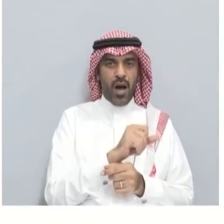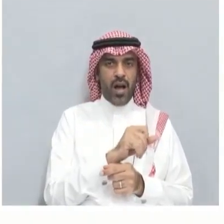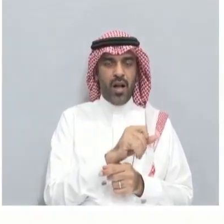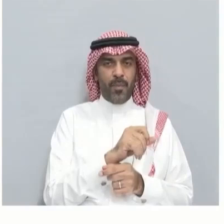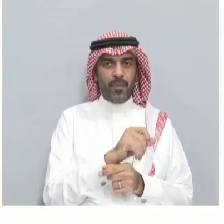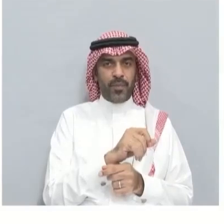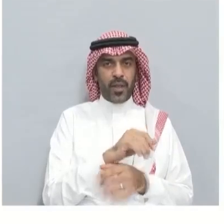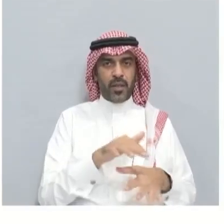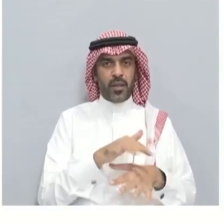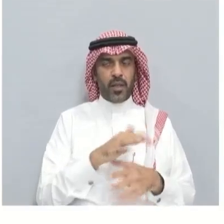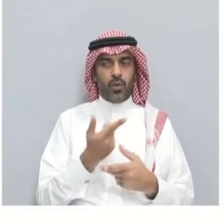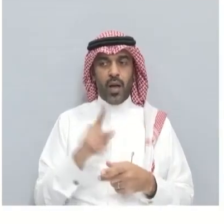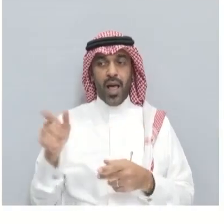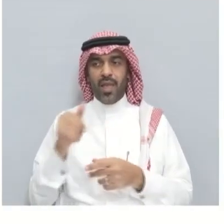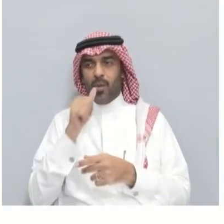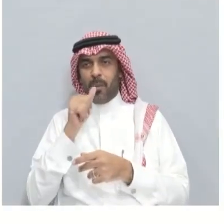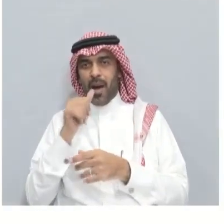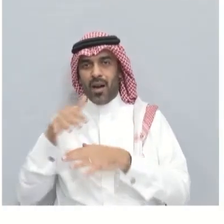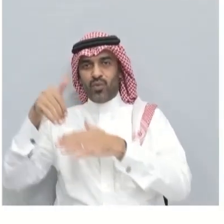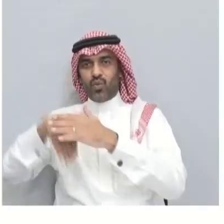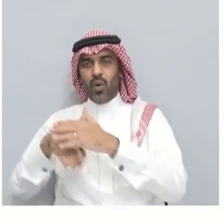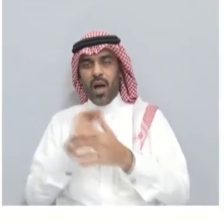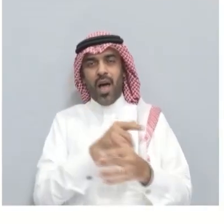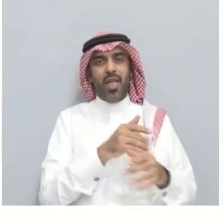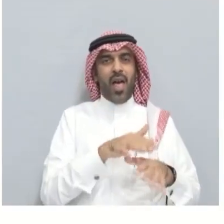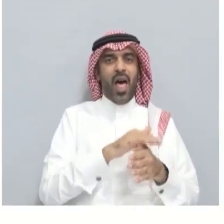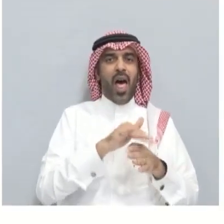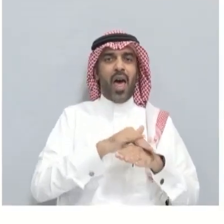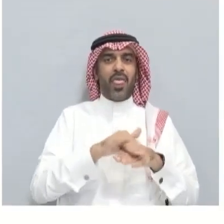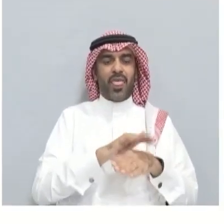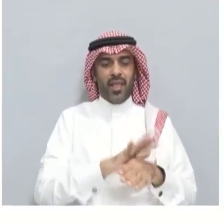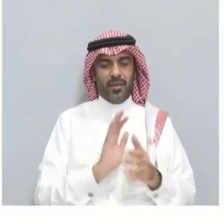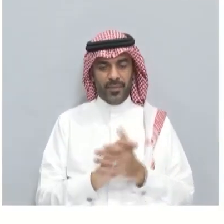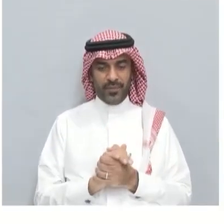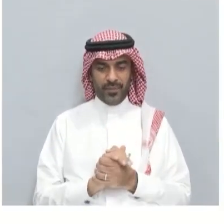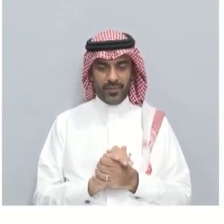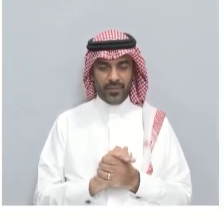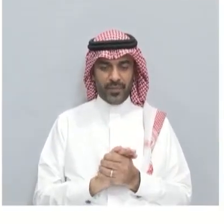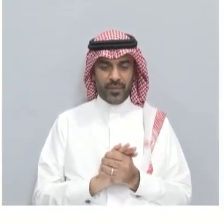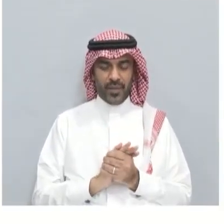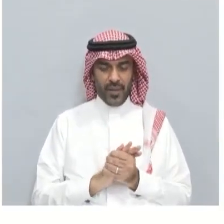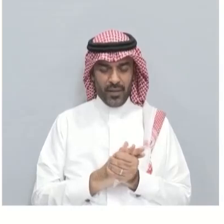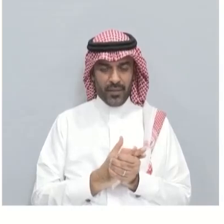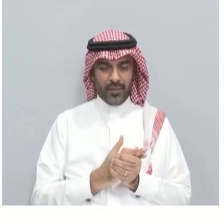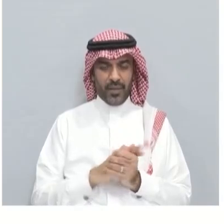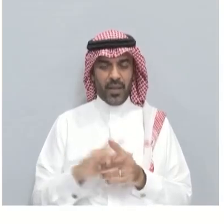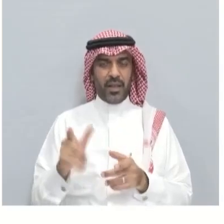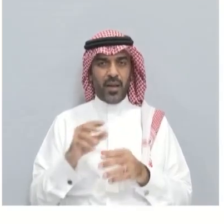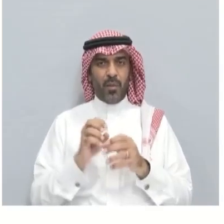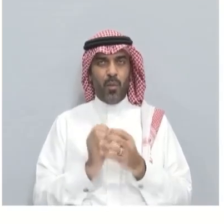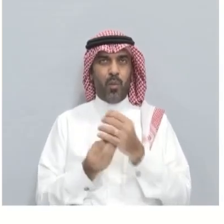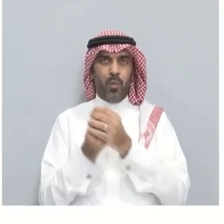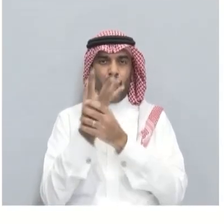خلال ماذا الصخور براكين مخروطيه ودرع ذكرنا الفرق هذه ثورانها متوسط وهذه ثورانها ماذا